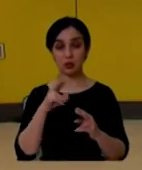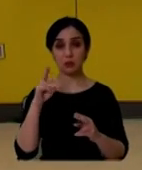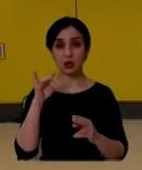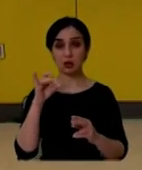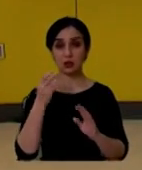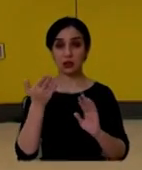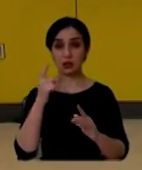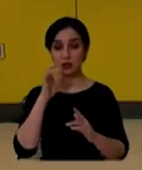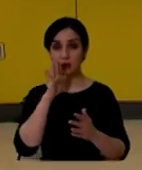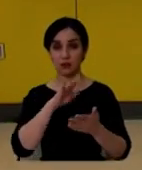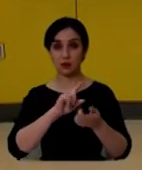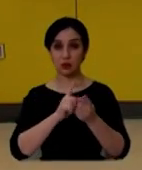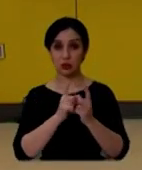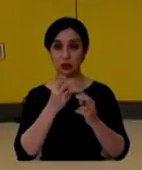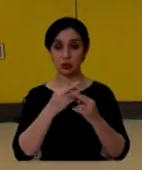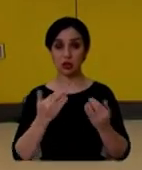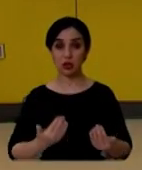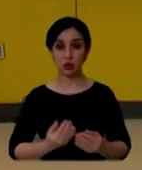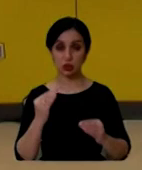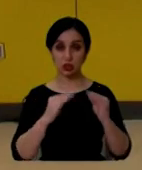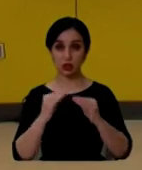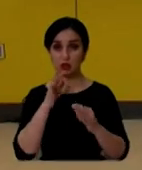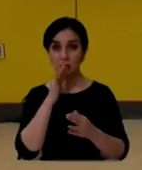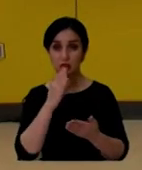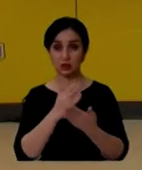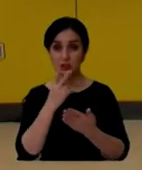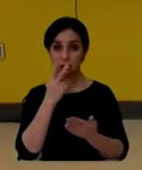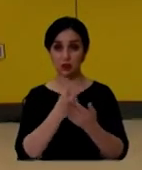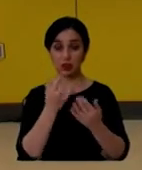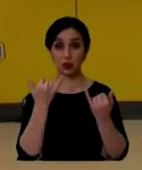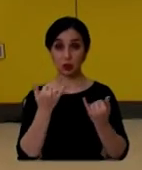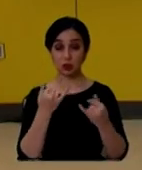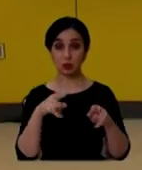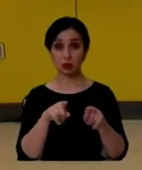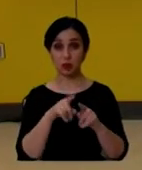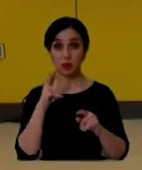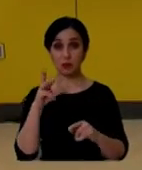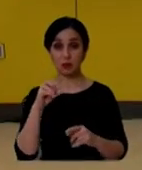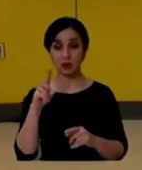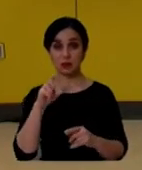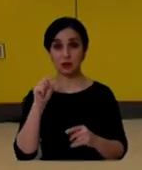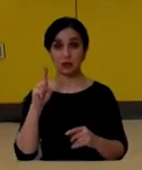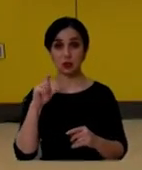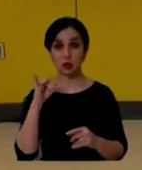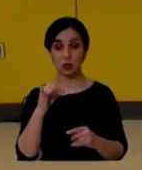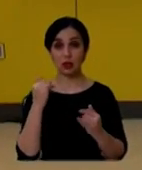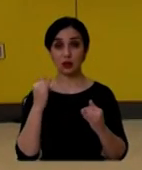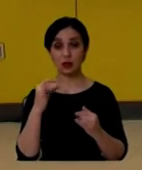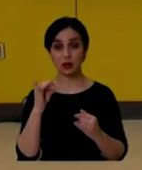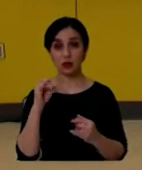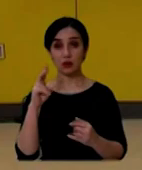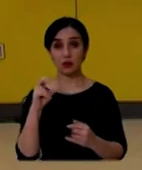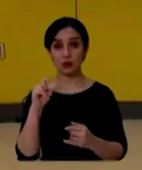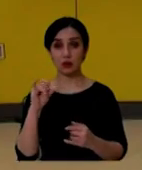irasə, palyozay irasədəgi xayot şəkəllər təsvirlən gən. Bələr, bizsiz bələn Məzazoy və Kainozay irasədəgi